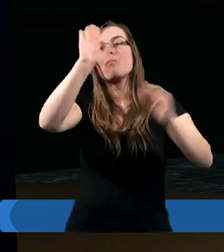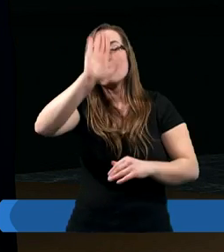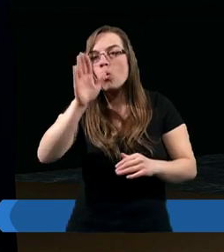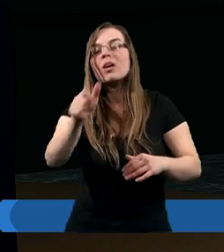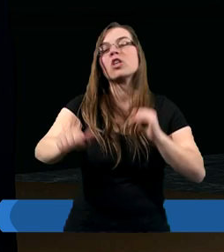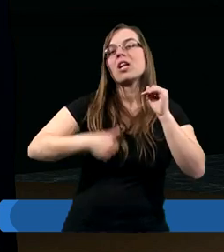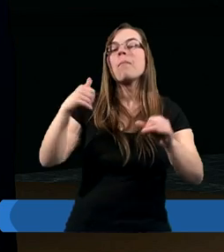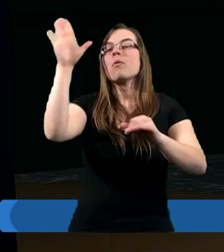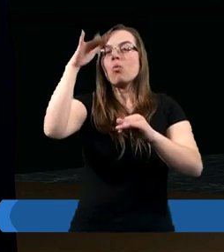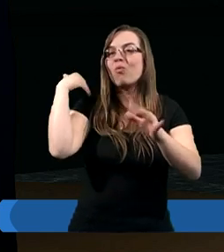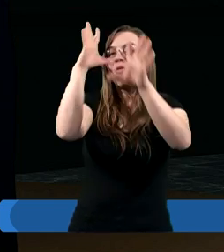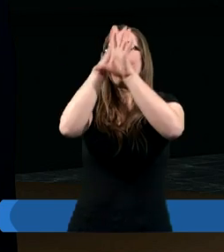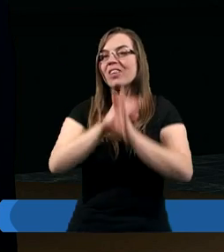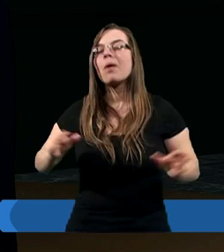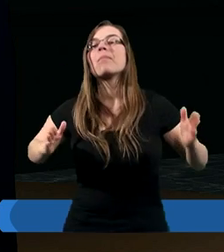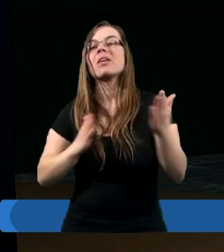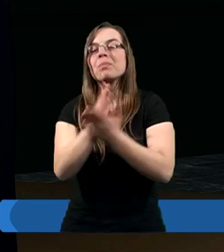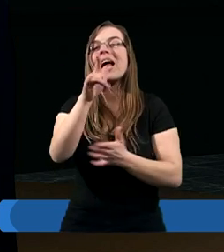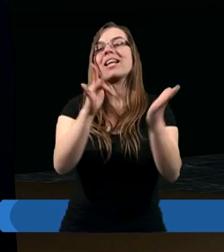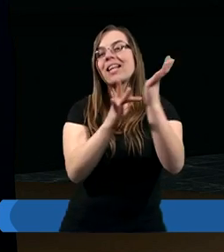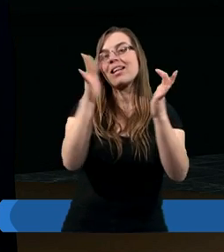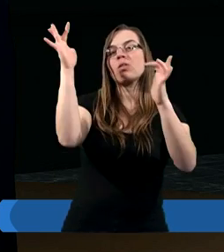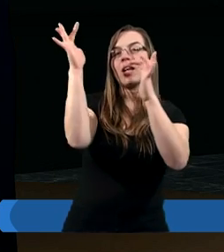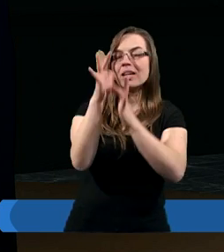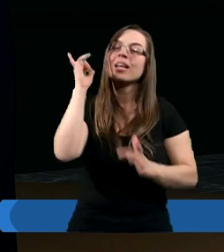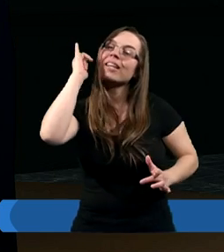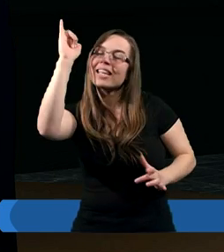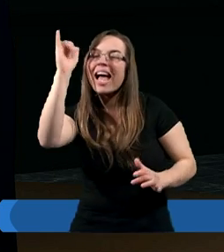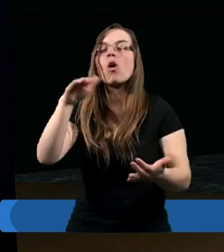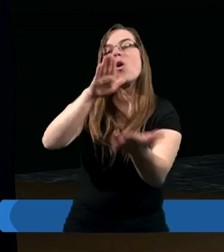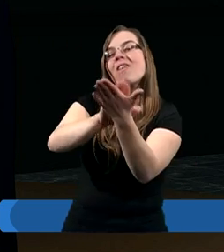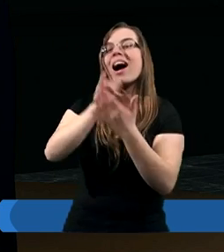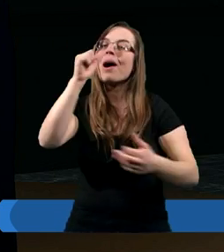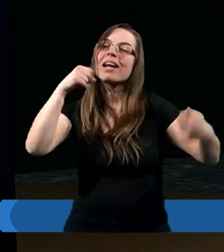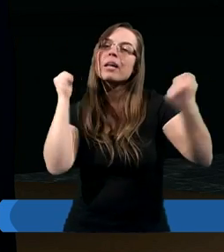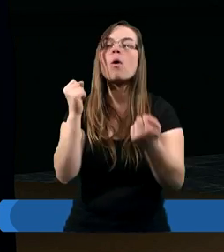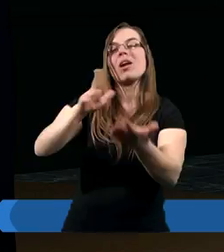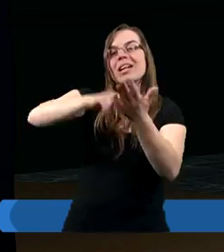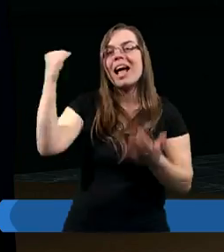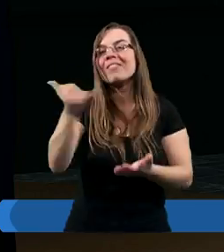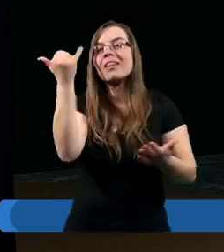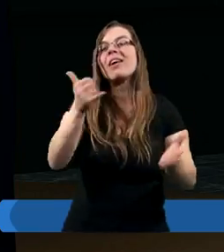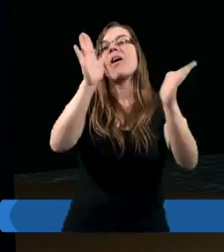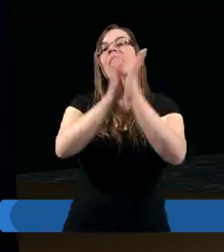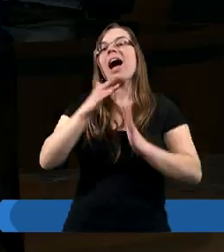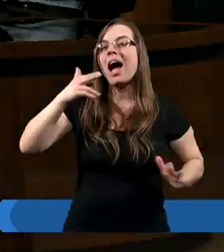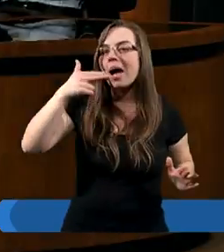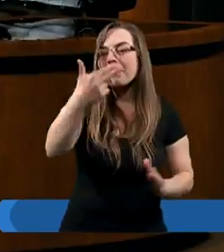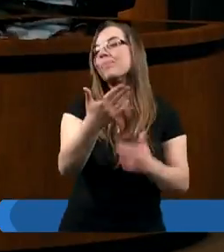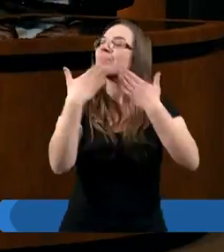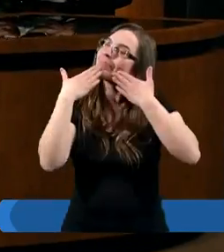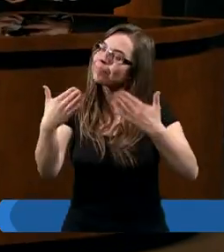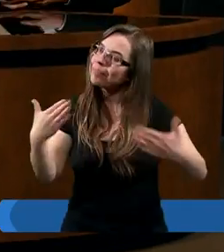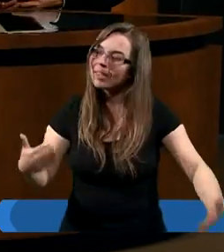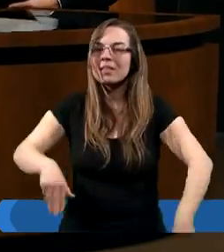we wszystkim był uwielbiony Bóg przez Jezusa Chrystusa. Jego jest chwała i moc na wieki wieków. Amen.